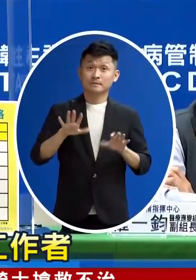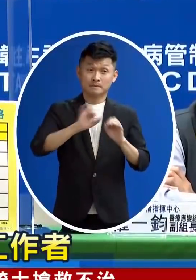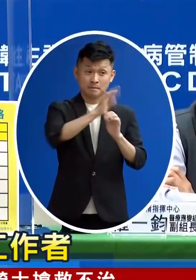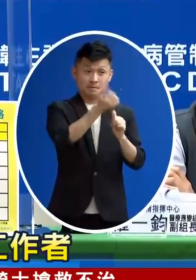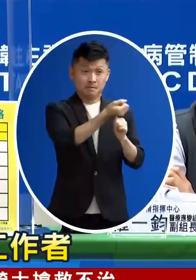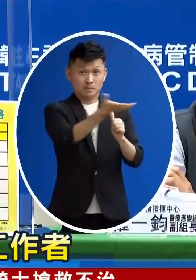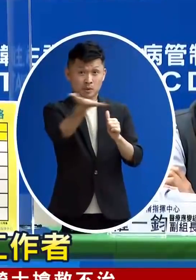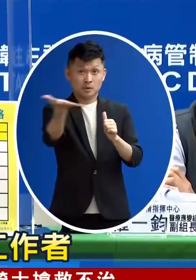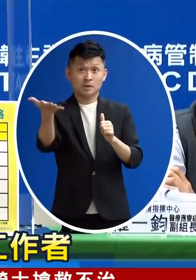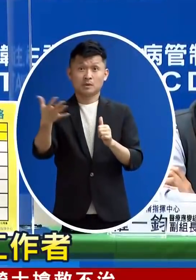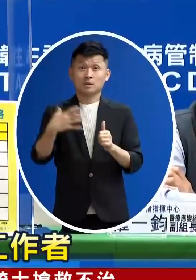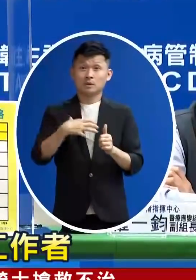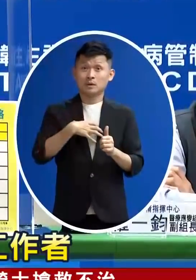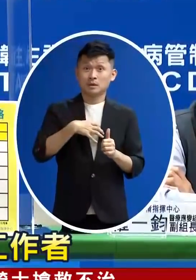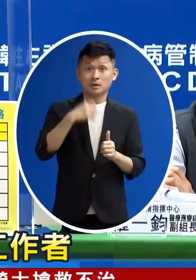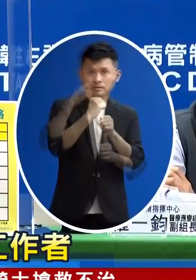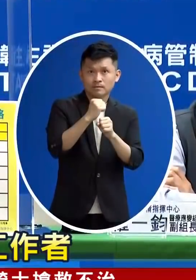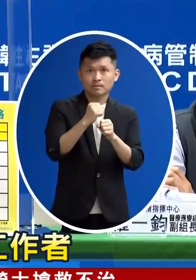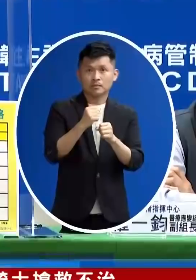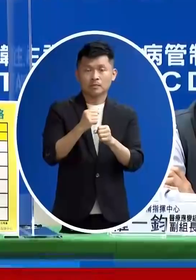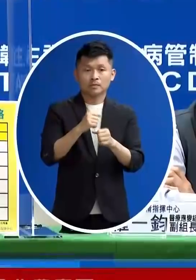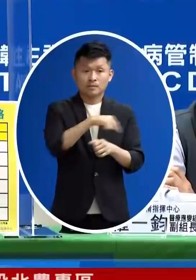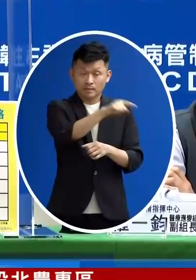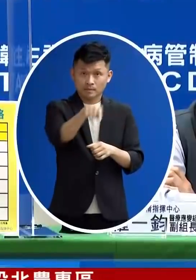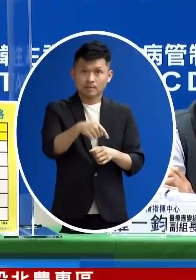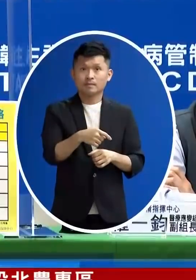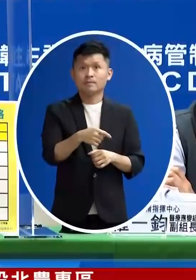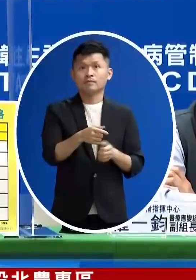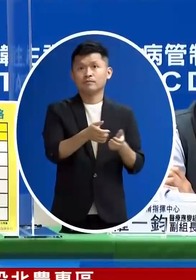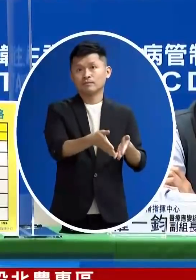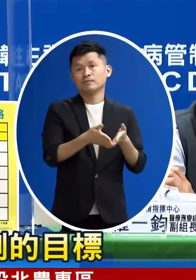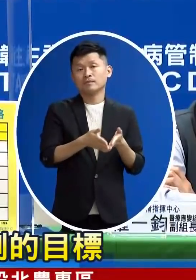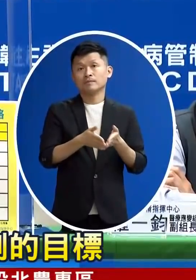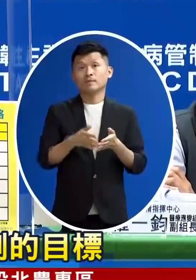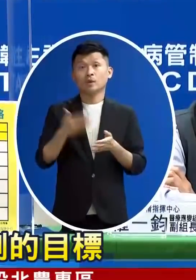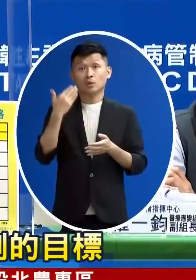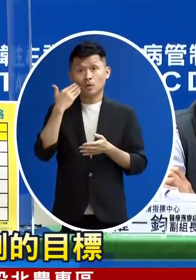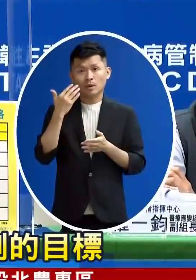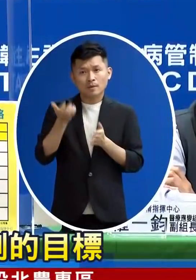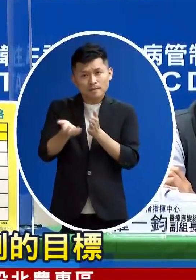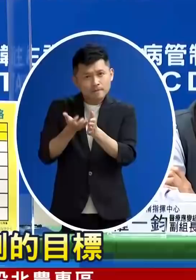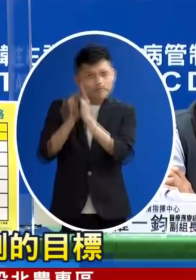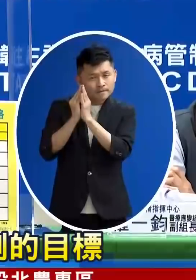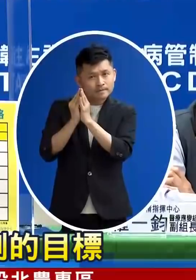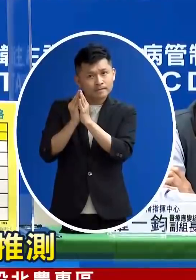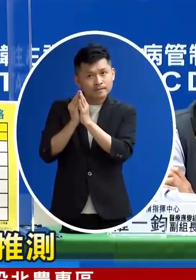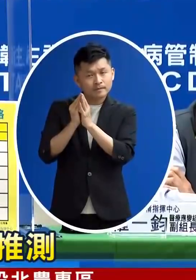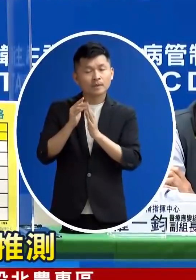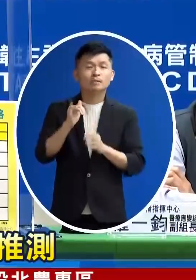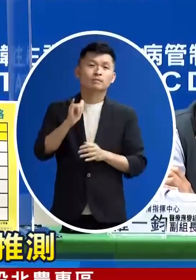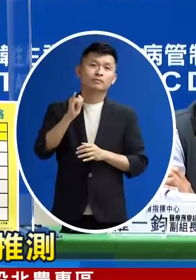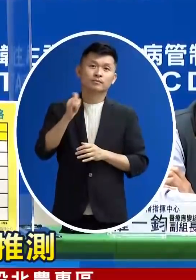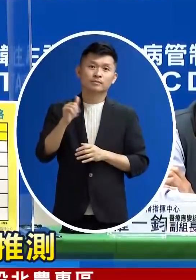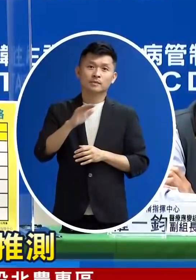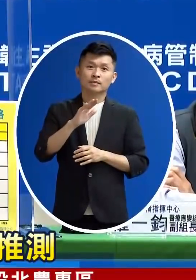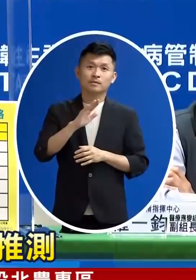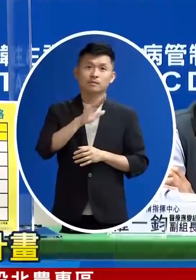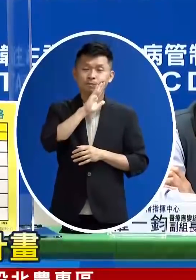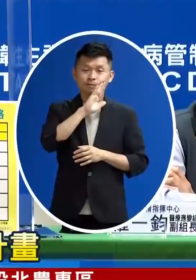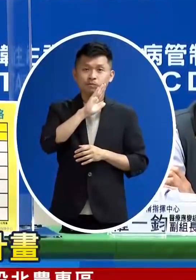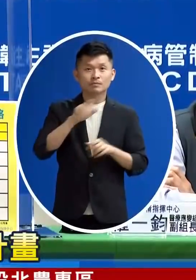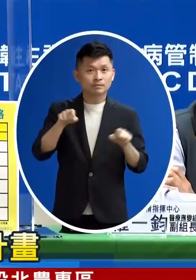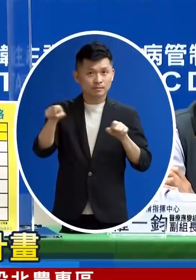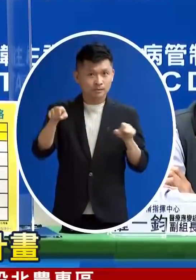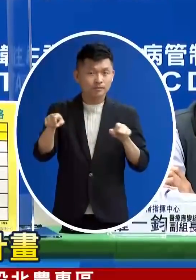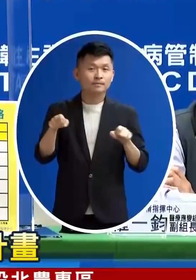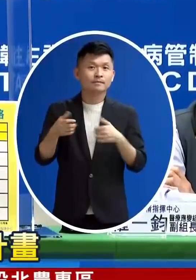是实践者跟工作者，推测当然很好，可以让我们做一个规划的目标，但重要是有这样的推测，那就